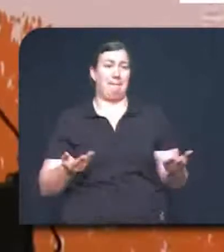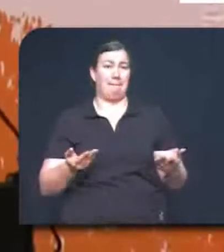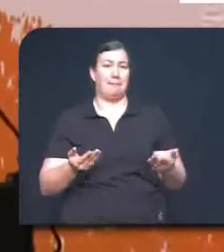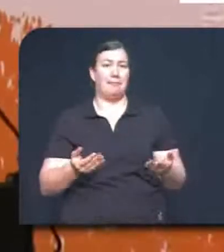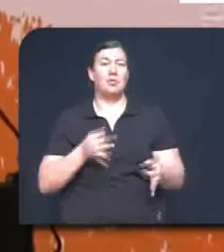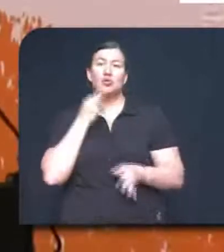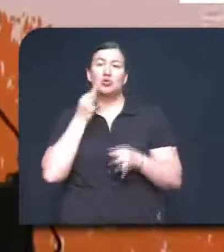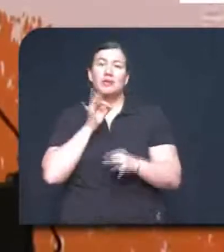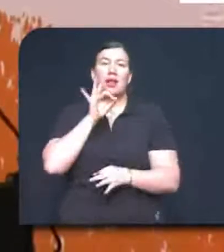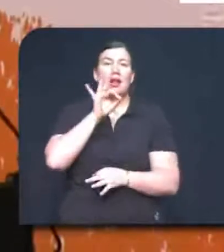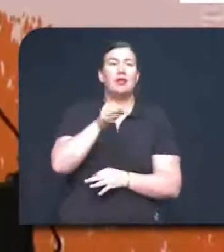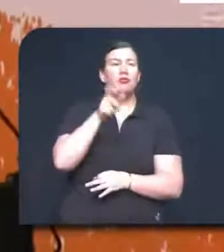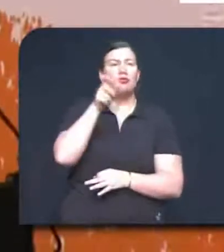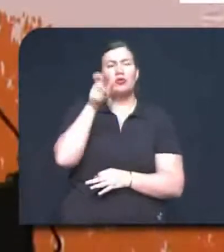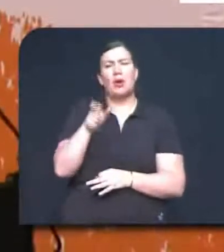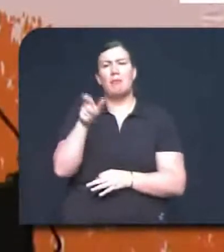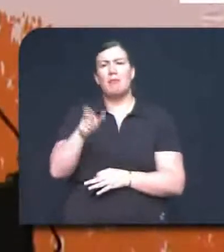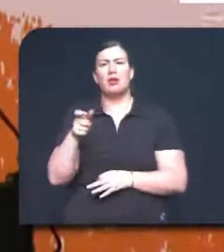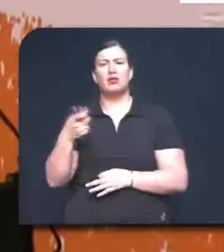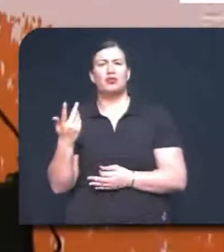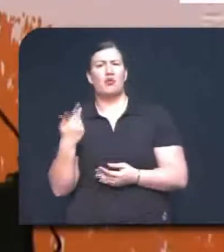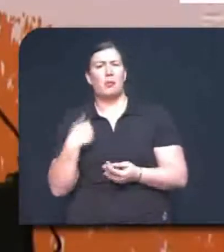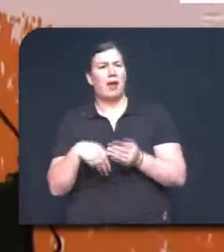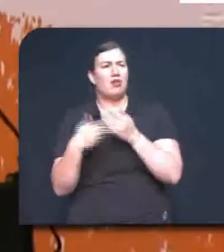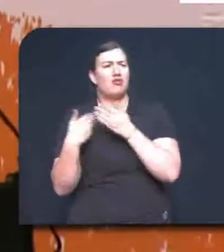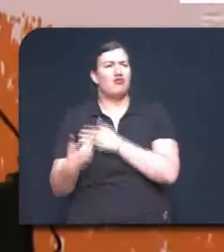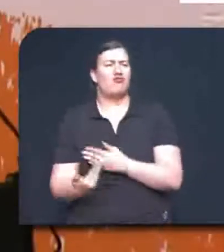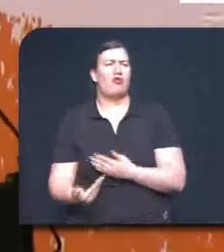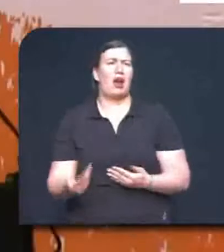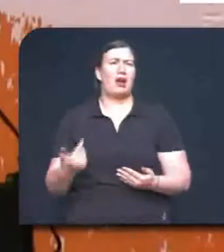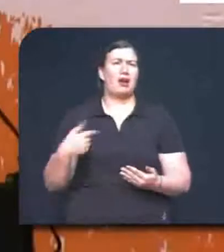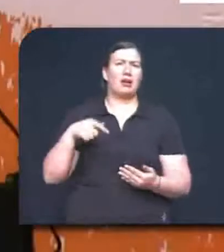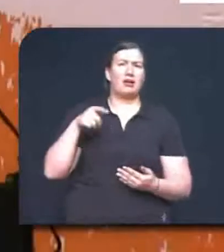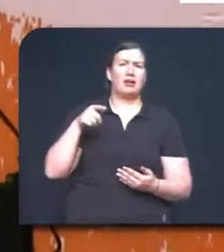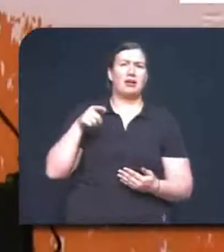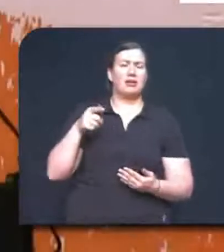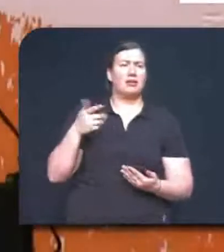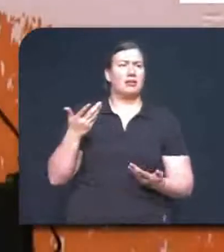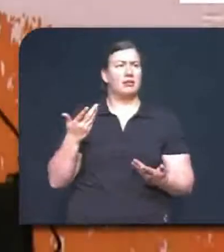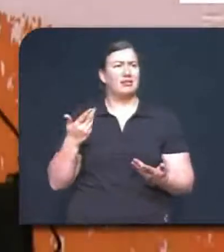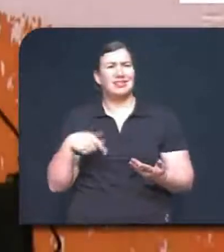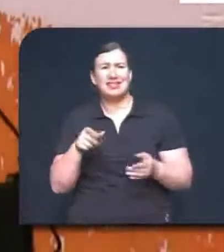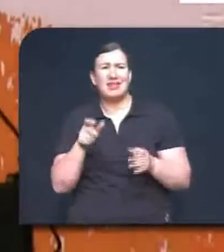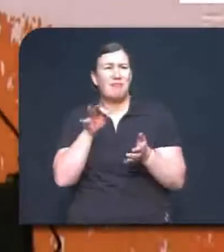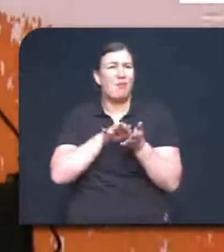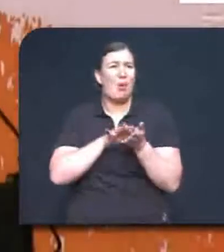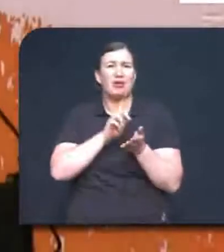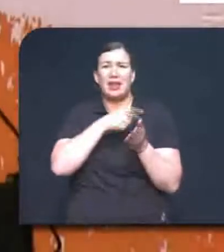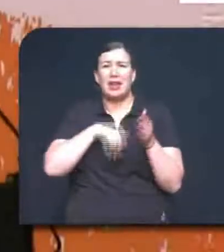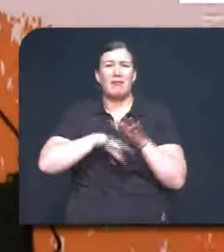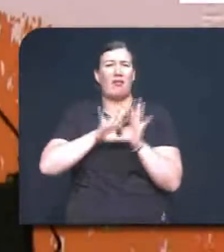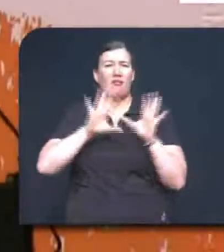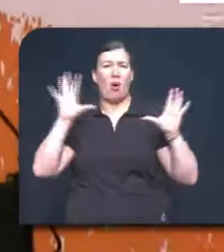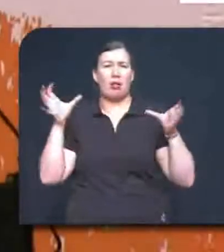Grundrechte der Menschen die gerade noch oftmals diese Grundrechte nicht im vollen Umfang haben